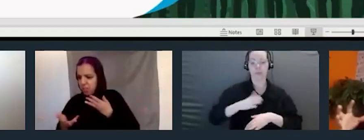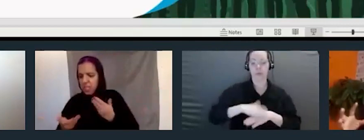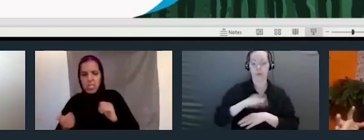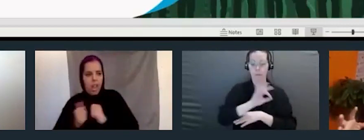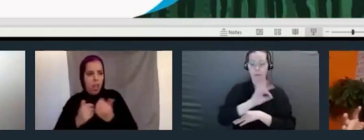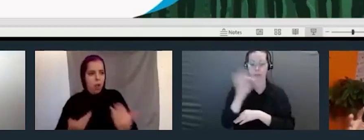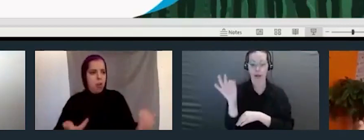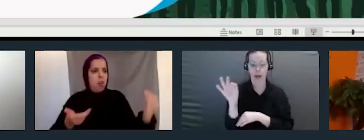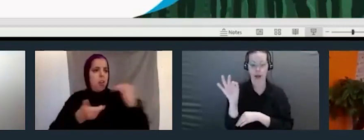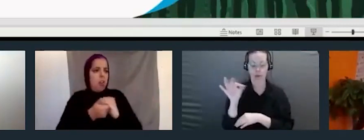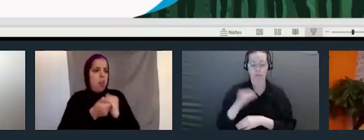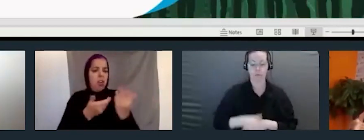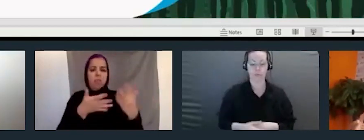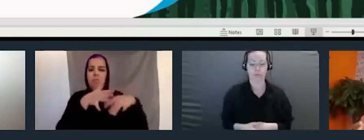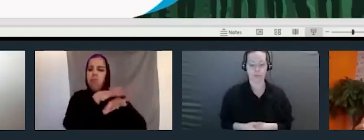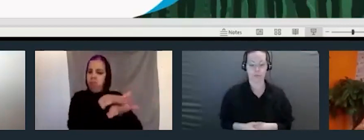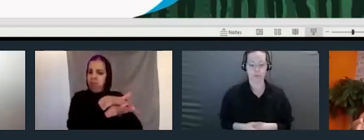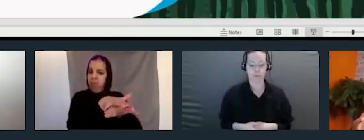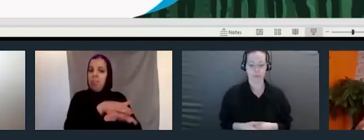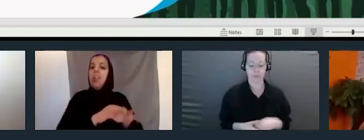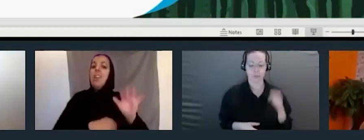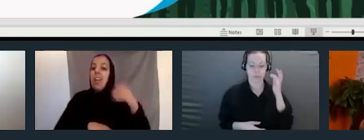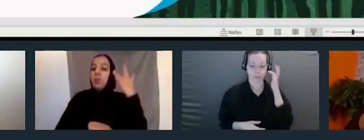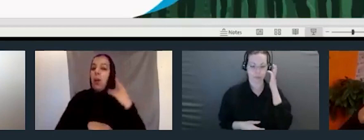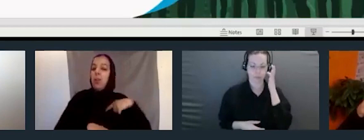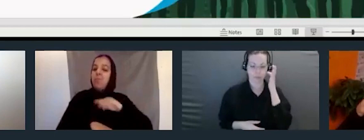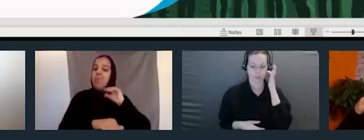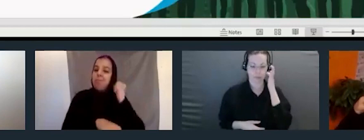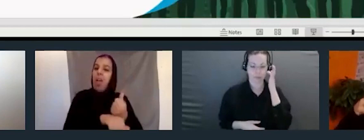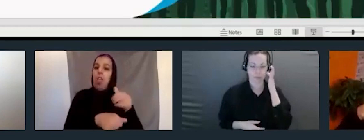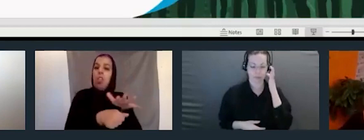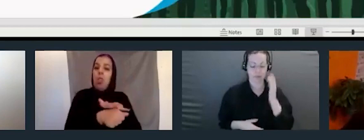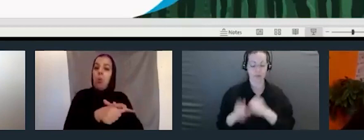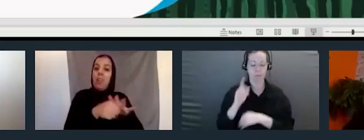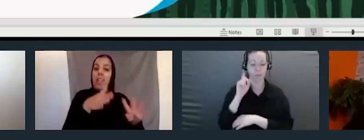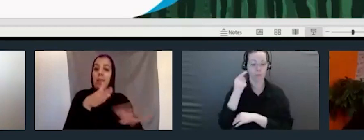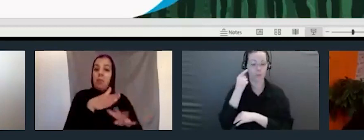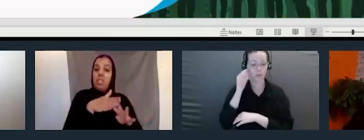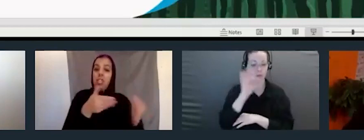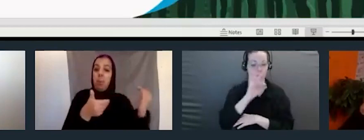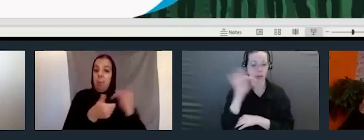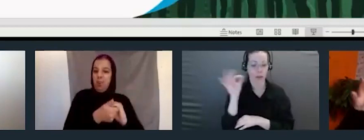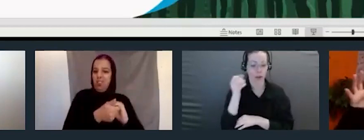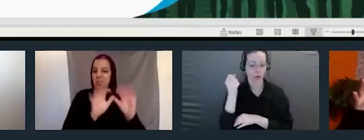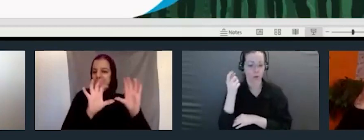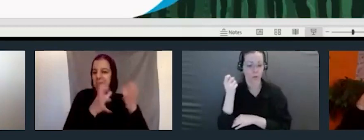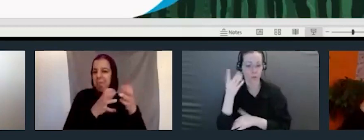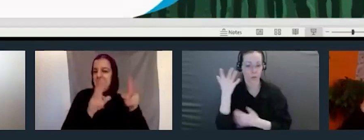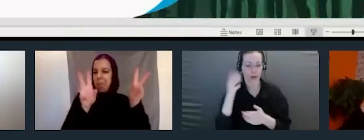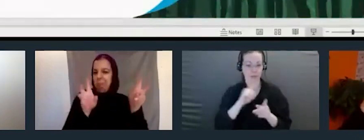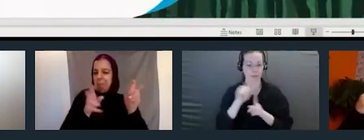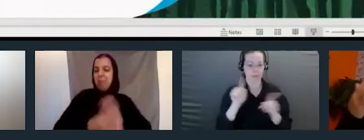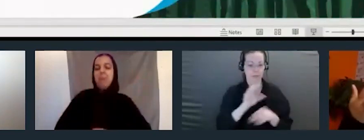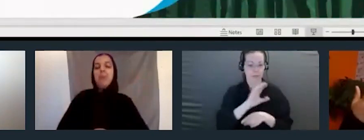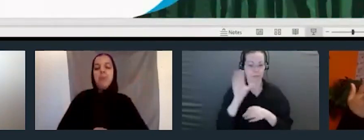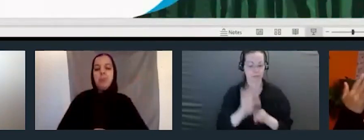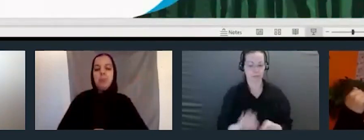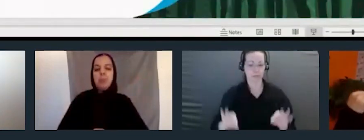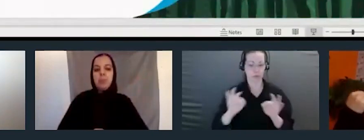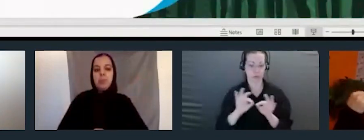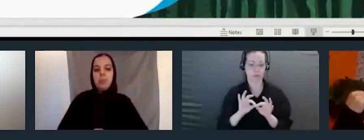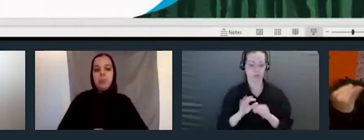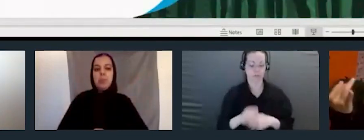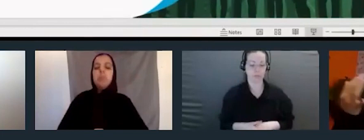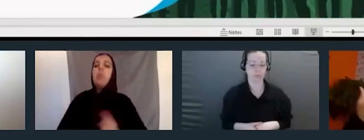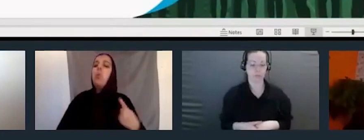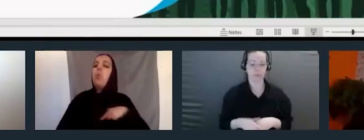partenariat local en matière d'immigration a été créé. Et la notion qui soutient tout cela, il y a 3 grands